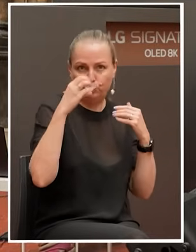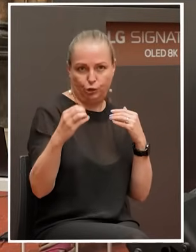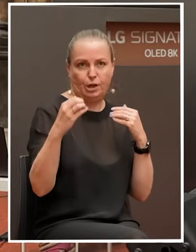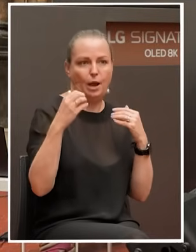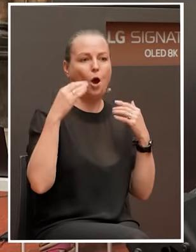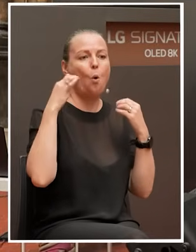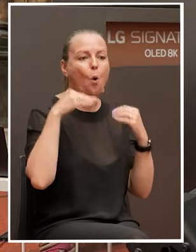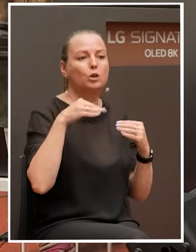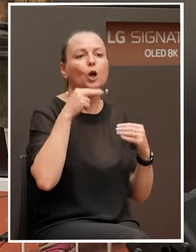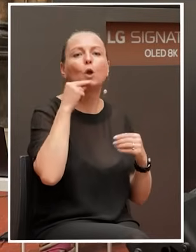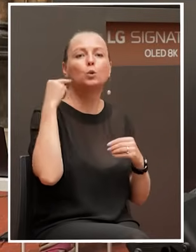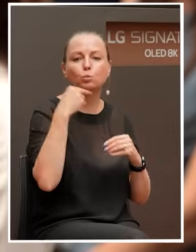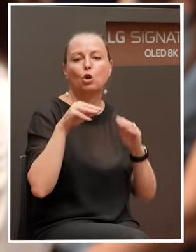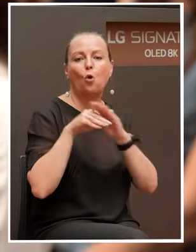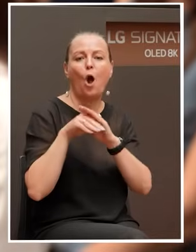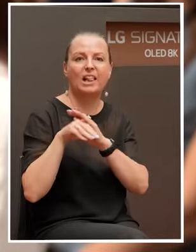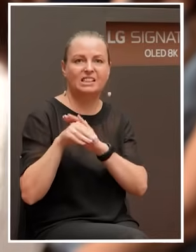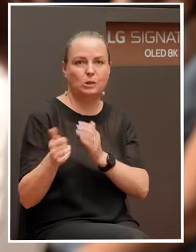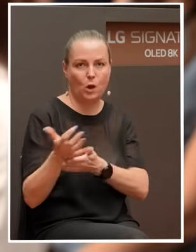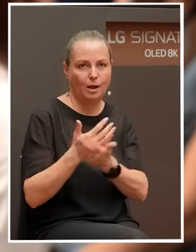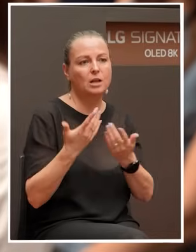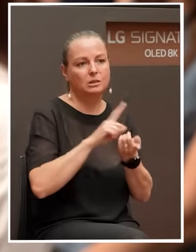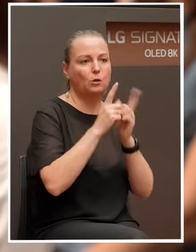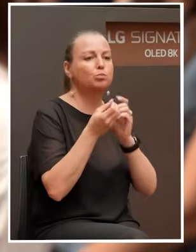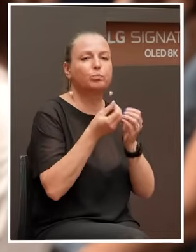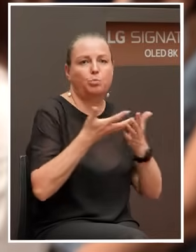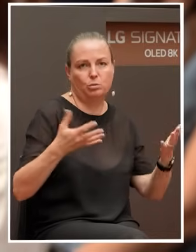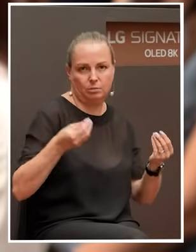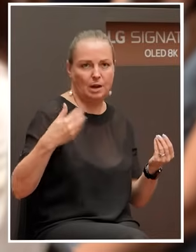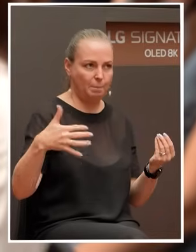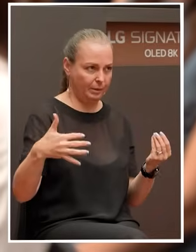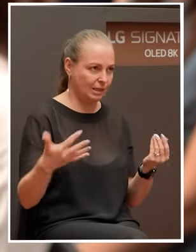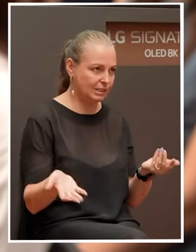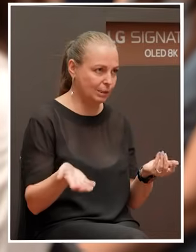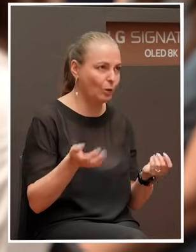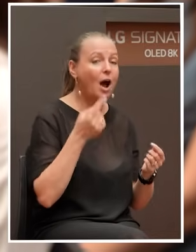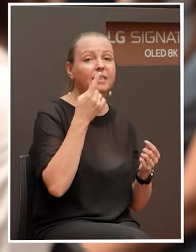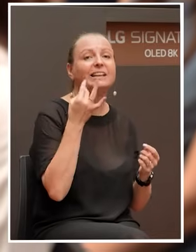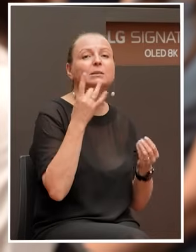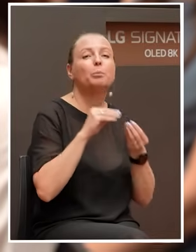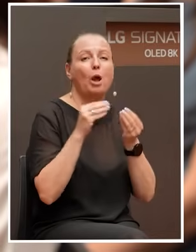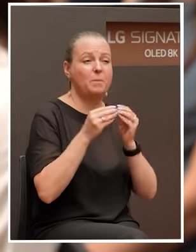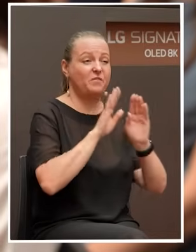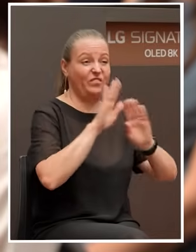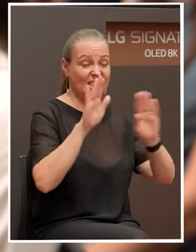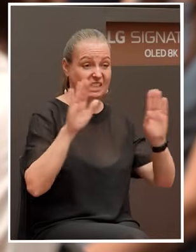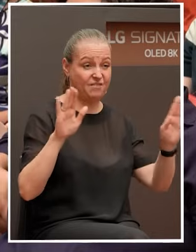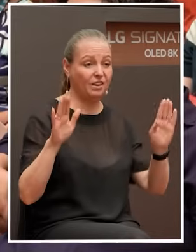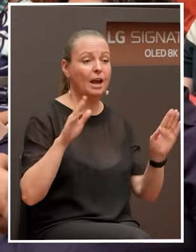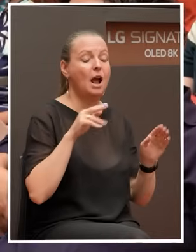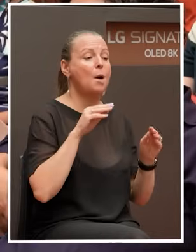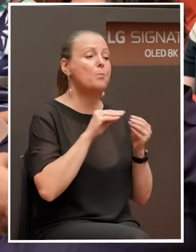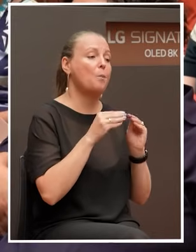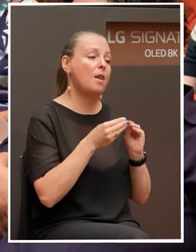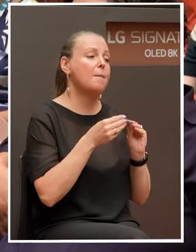лучших коллекционеров, это, понятно, капитализирует их очень сильно. Одной из проблем этой выставки, проблем отношения